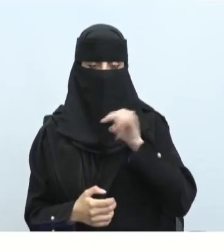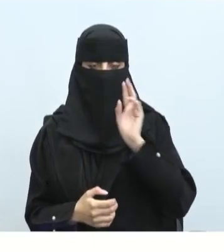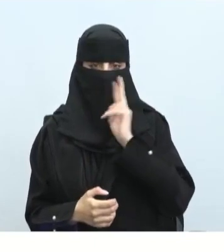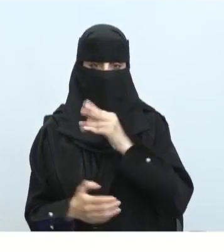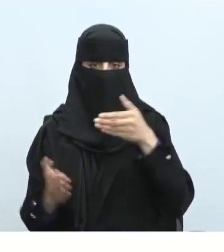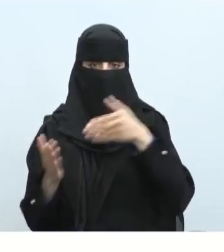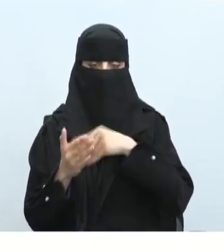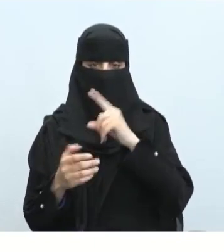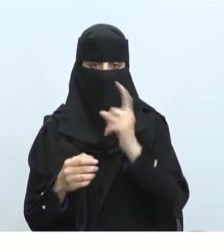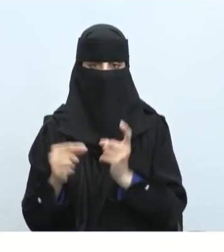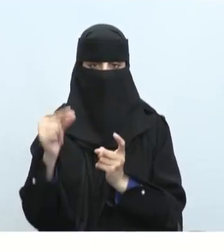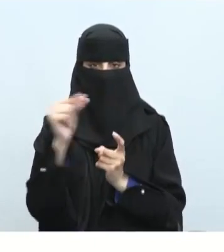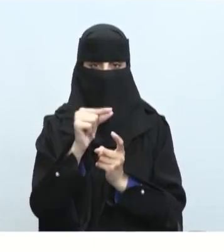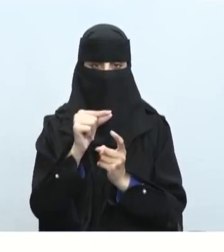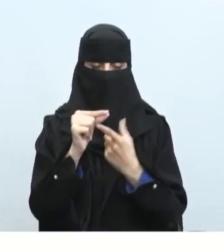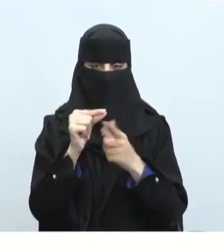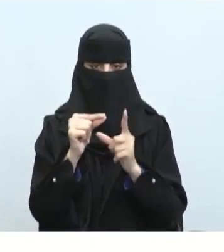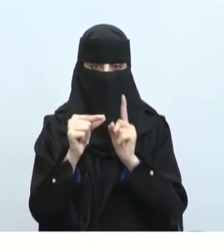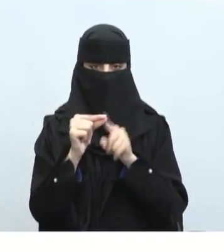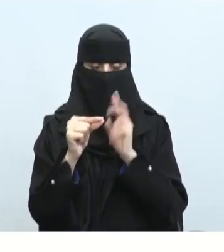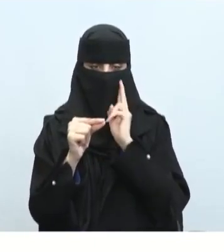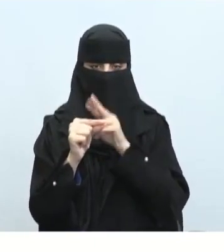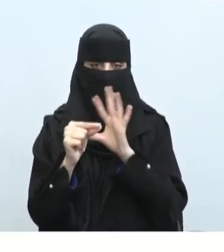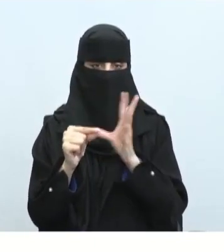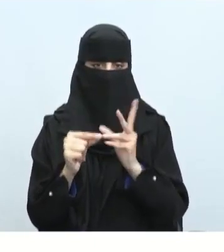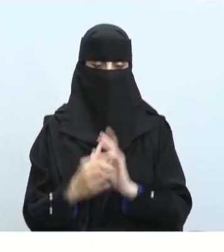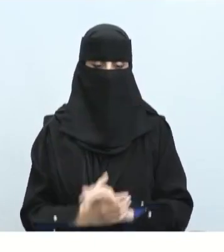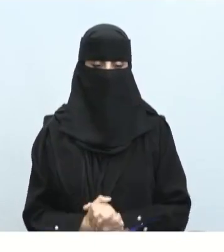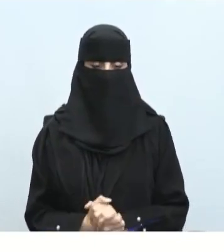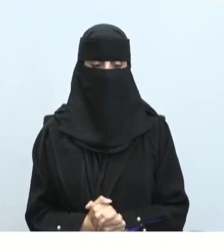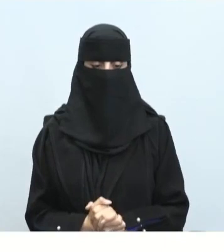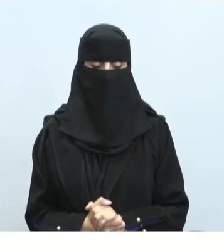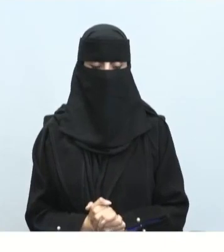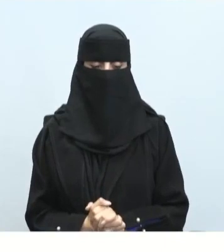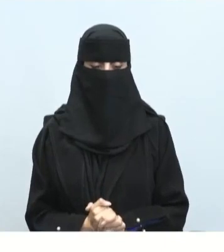سفر احسنتم علامه رفعه